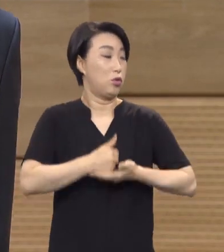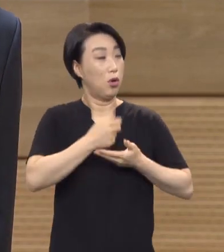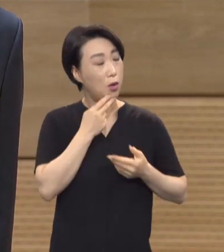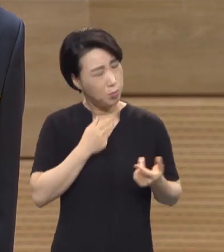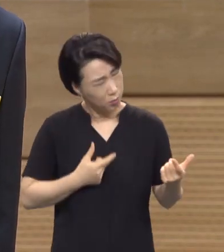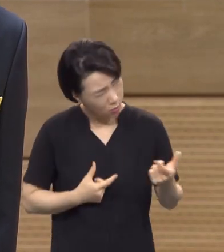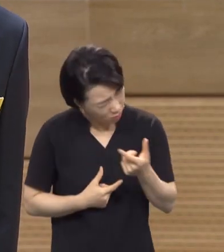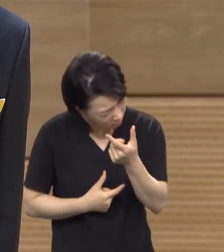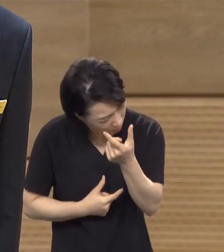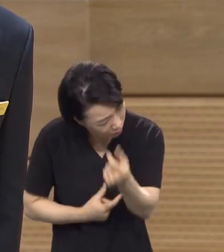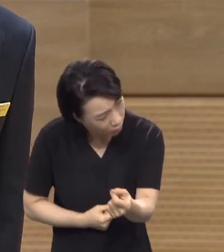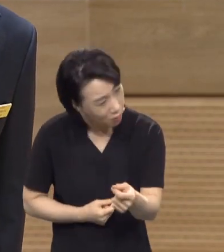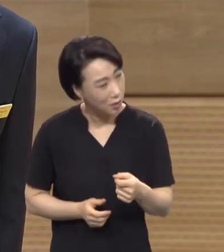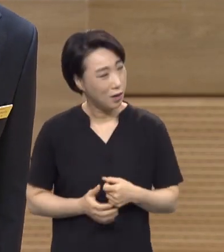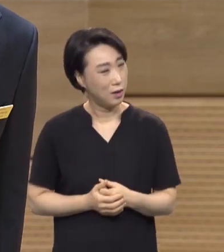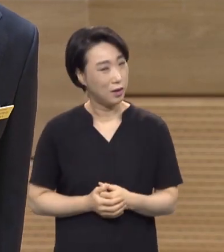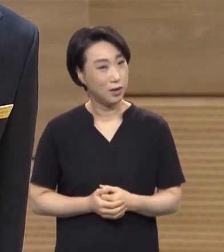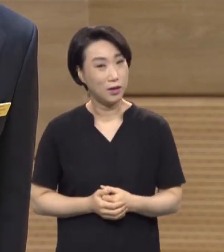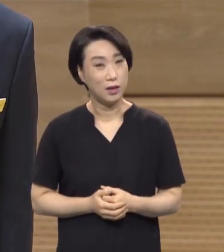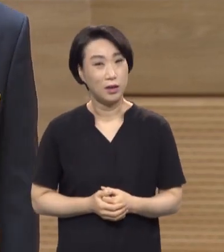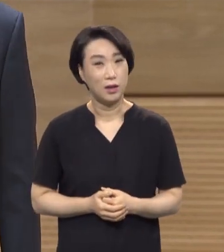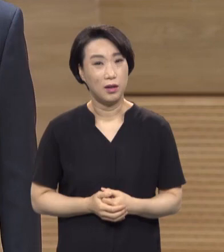나에게 하지 아니한 거야.